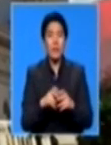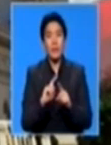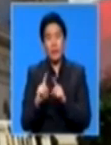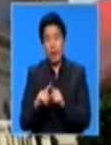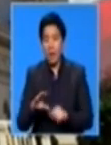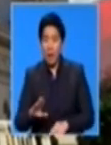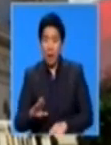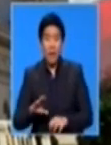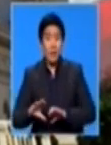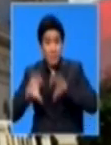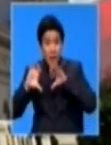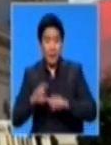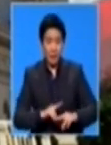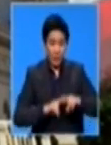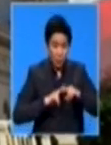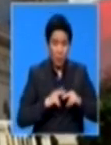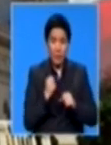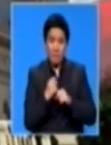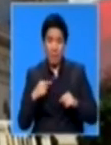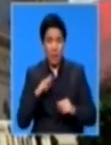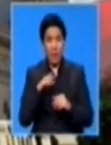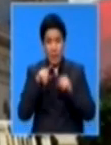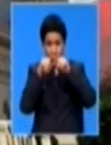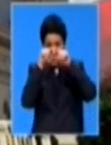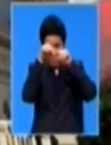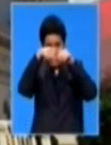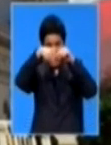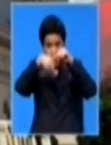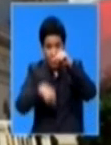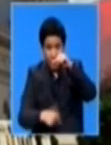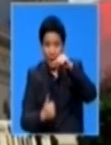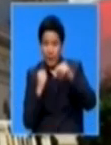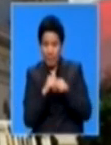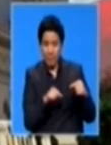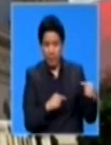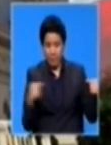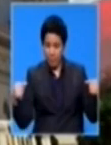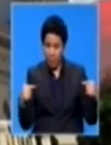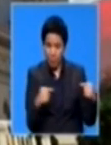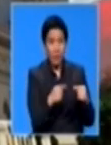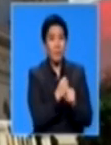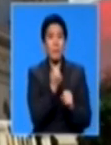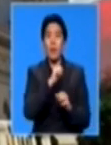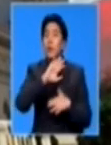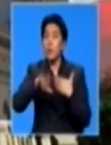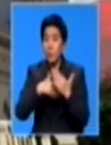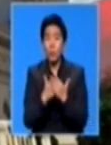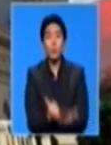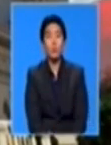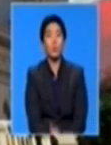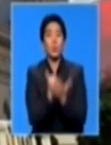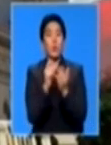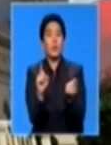อกชนประชาชนในแนวตั้งและแนวนอนแม้กระทั่งสื่อที่สร้างสรรค์นะครับก็จะต้องมีส่วนช่วยสร้างสังคมแห่งการเรียน